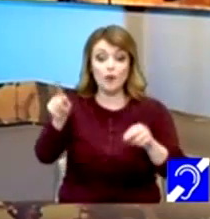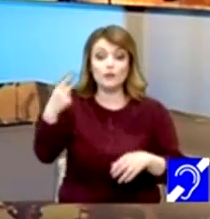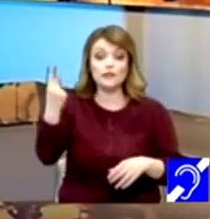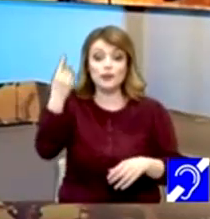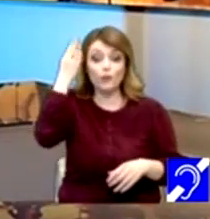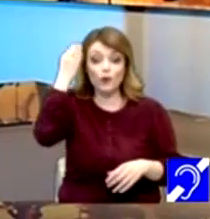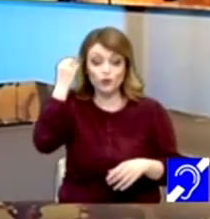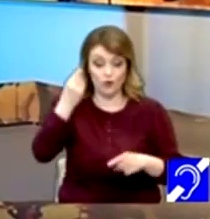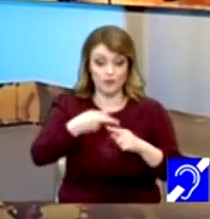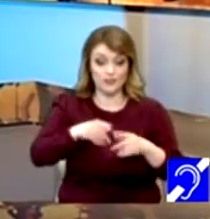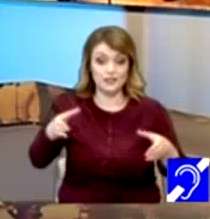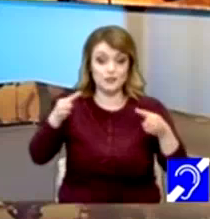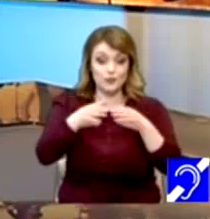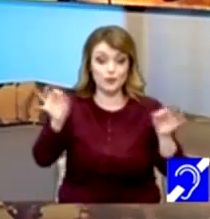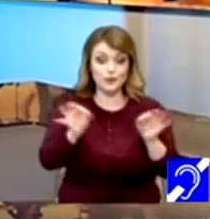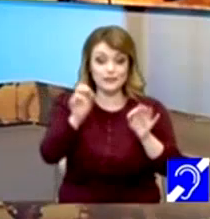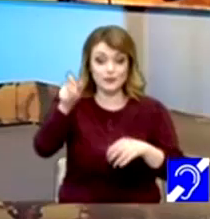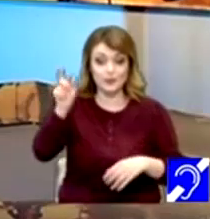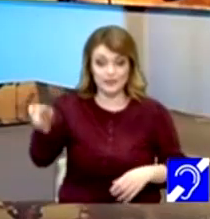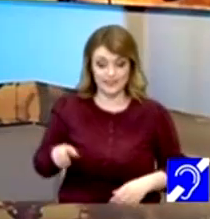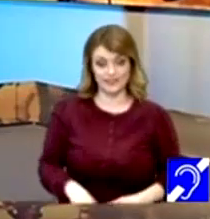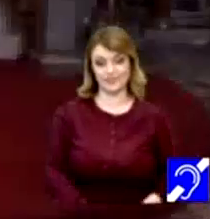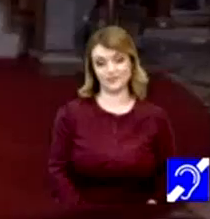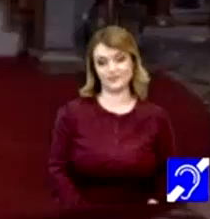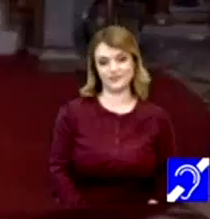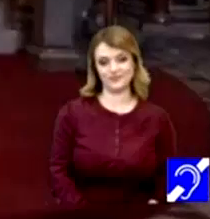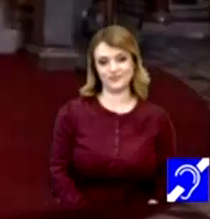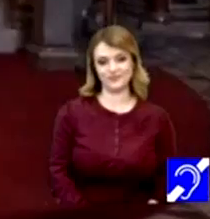român din acest colectiv de instrumentiști.